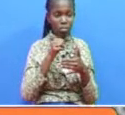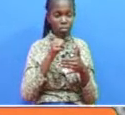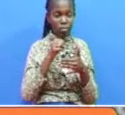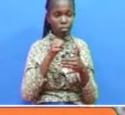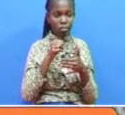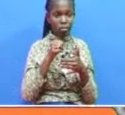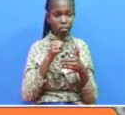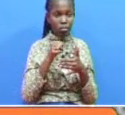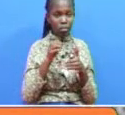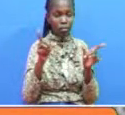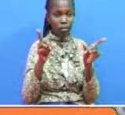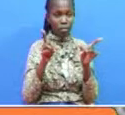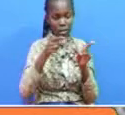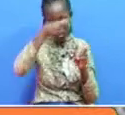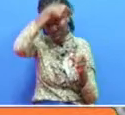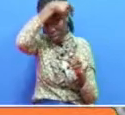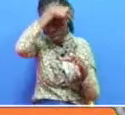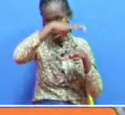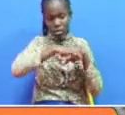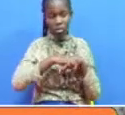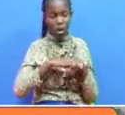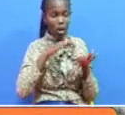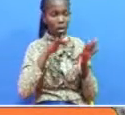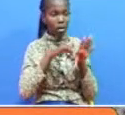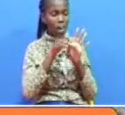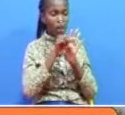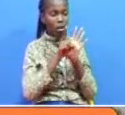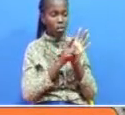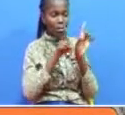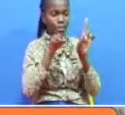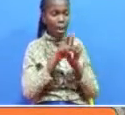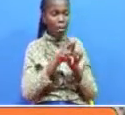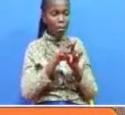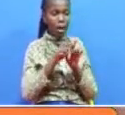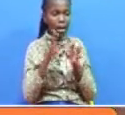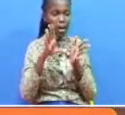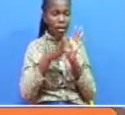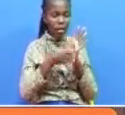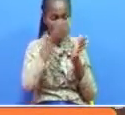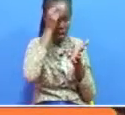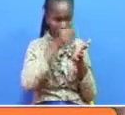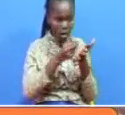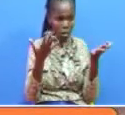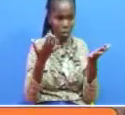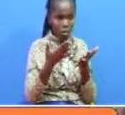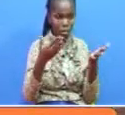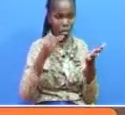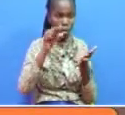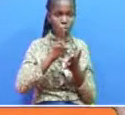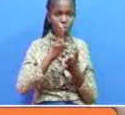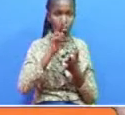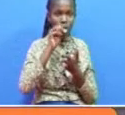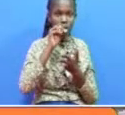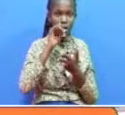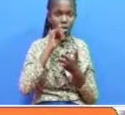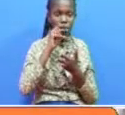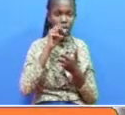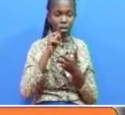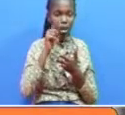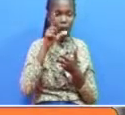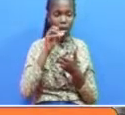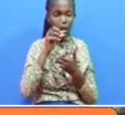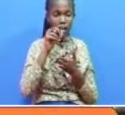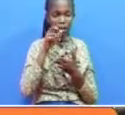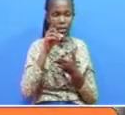akuatavalua wa degree wa maunduma miao na itina esa usomea kimanisio ni cha Queen Mary University of London